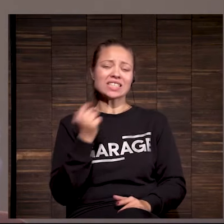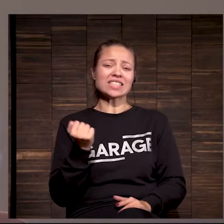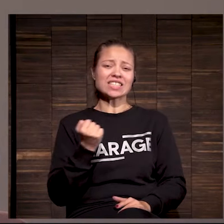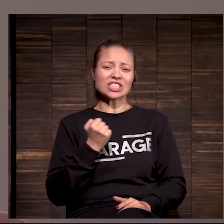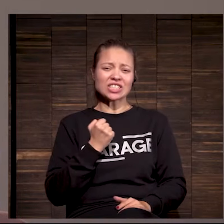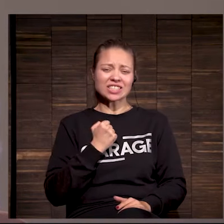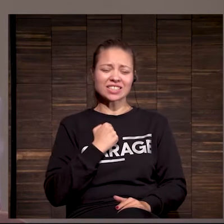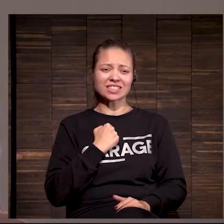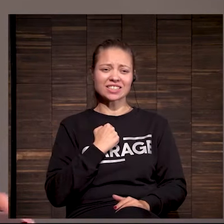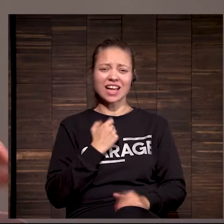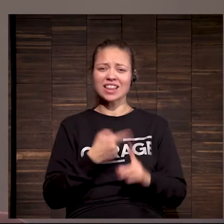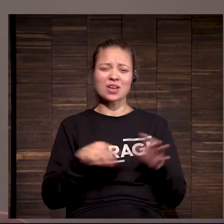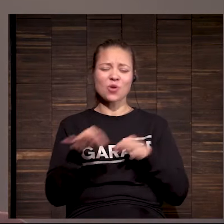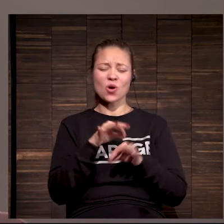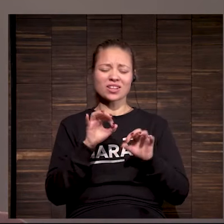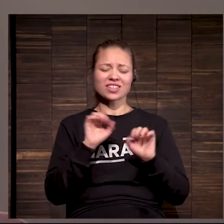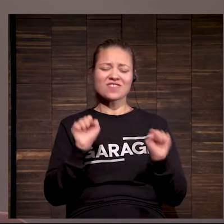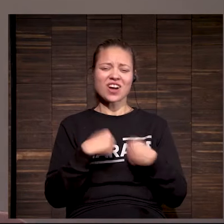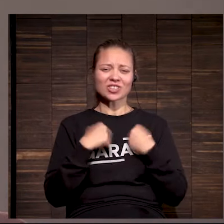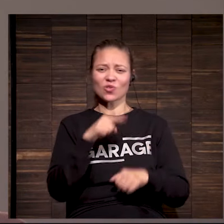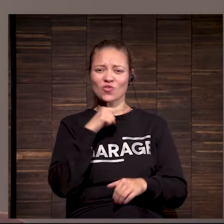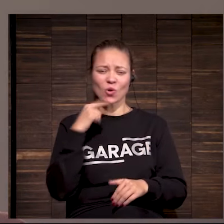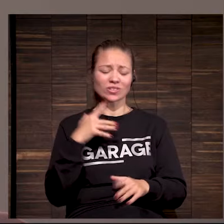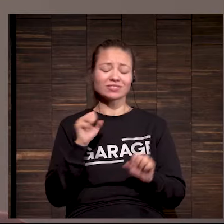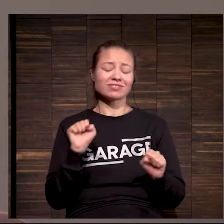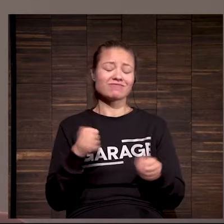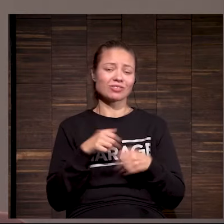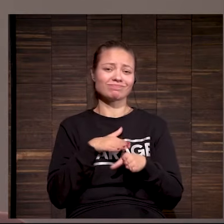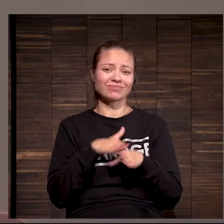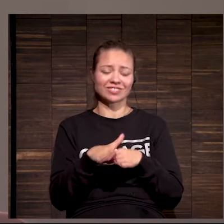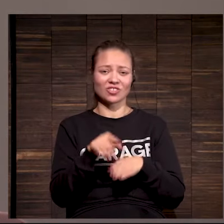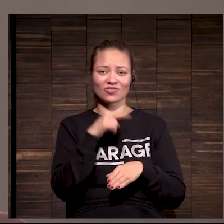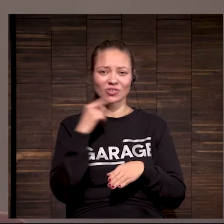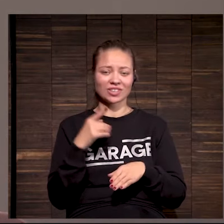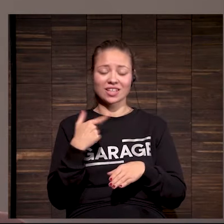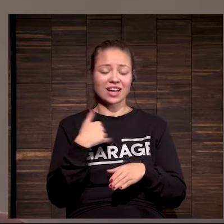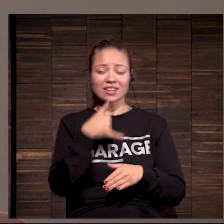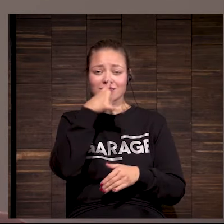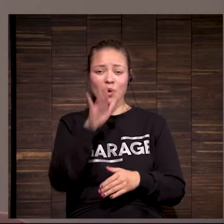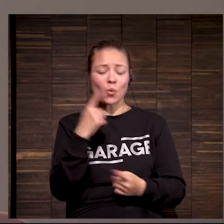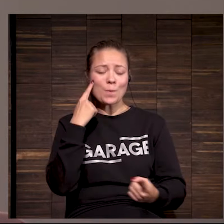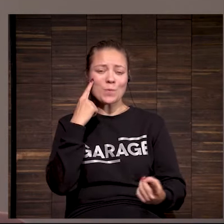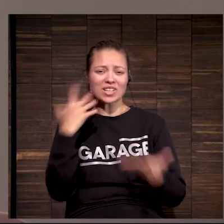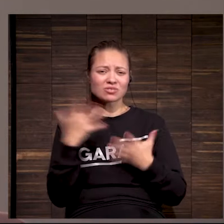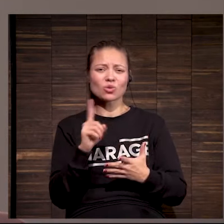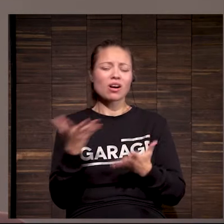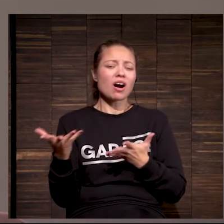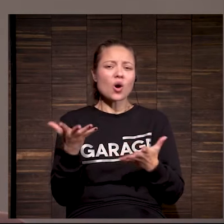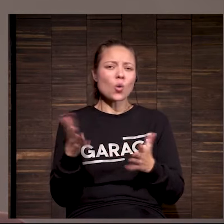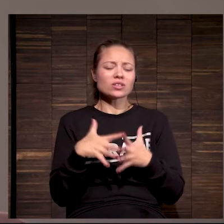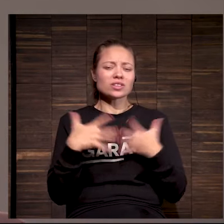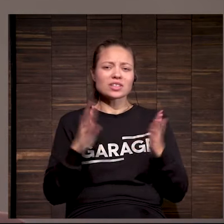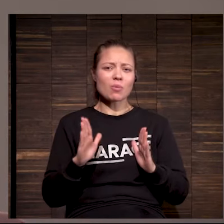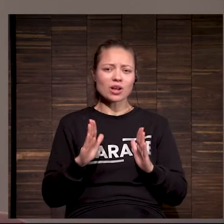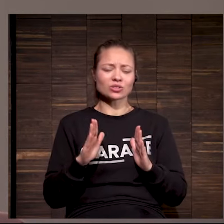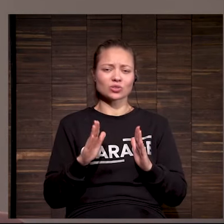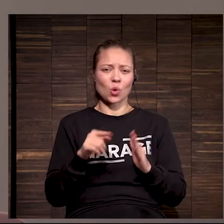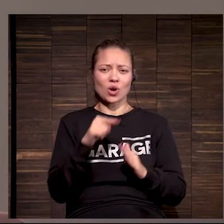этот проект невозможно трассе неосуществим в россии я не могу представить себе что какой-то небольшой